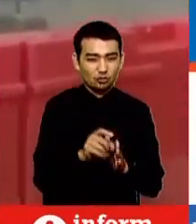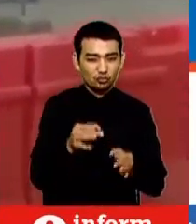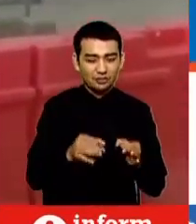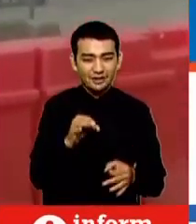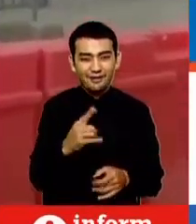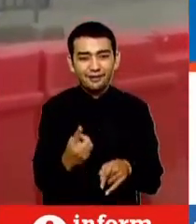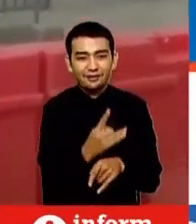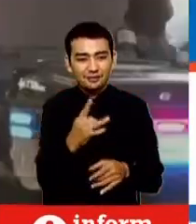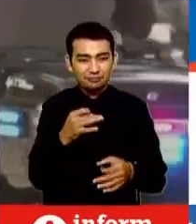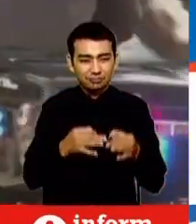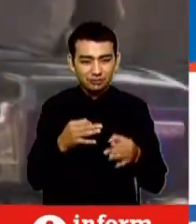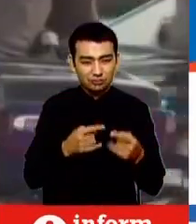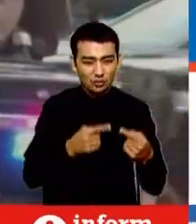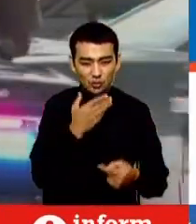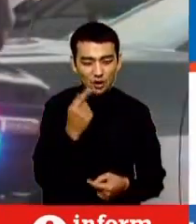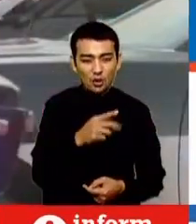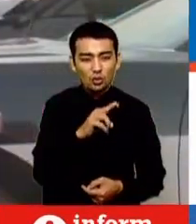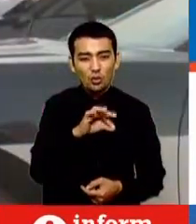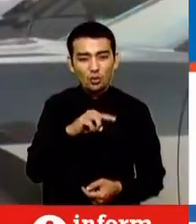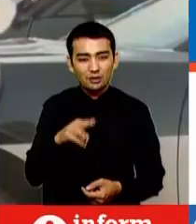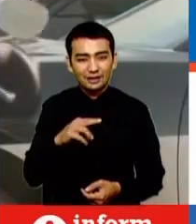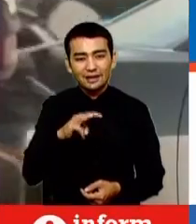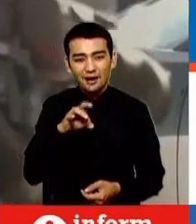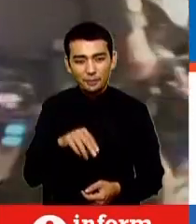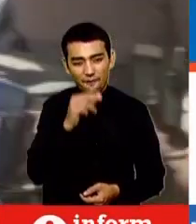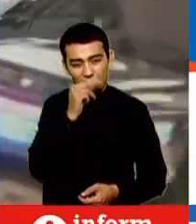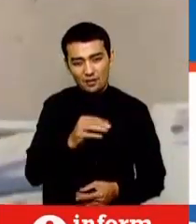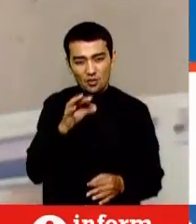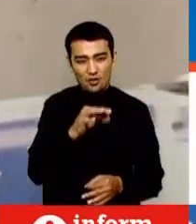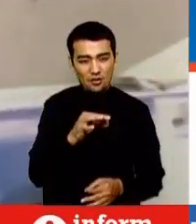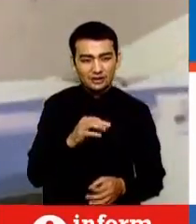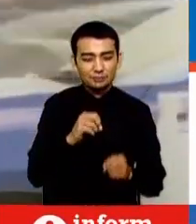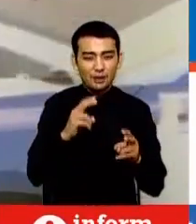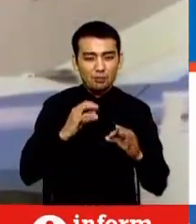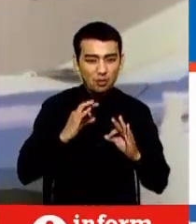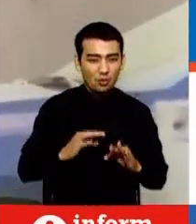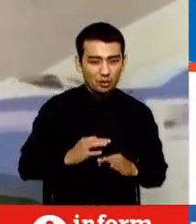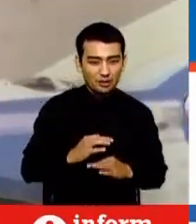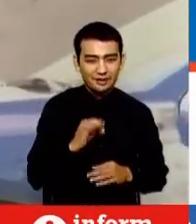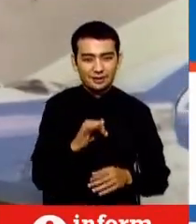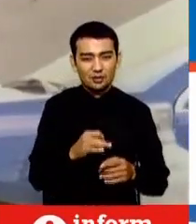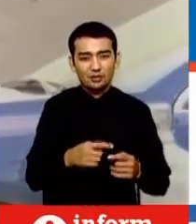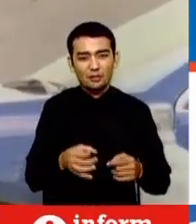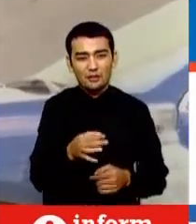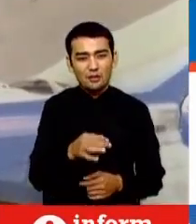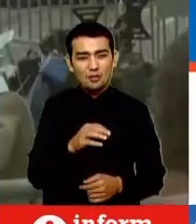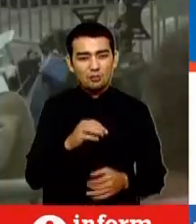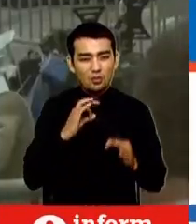единственное разбирательство. Обвинение Дональду Трампу предъявили также федеральная прокуратура и окружная прокуратура